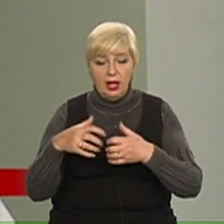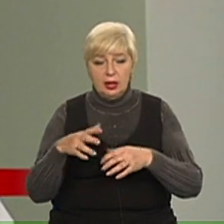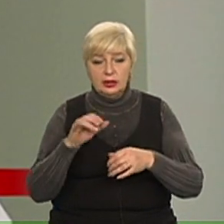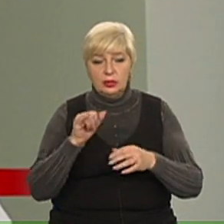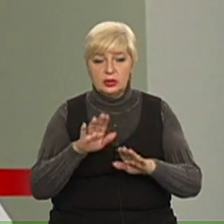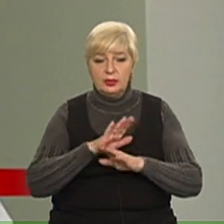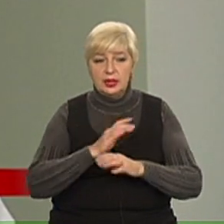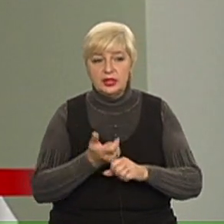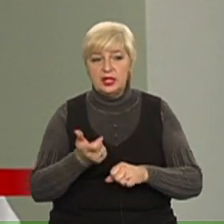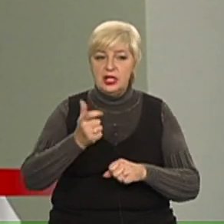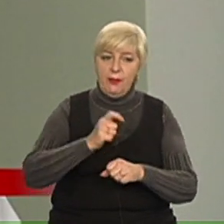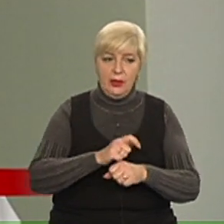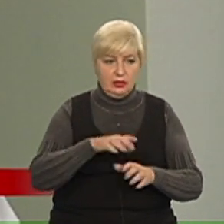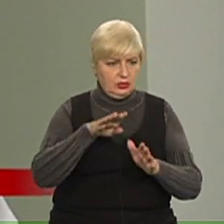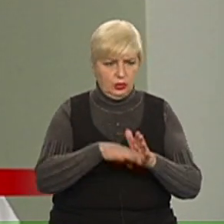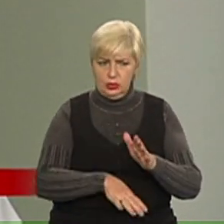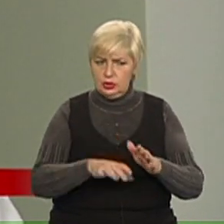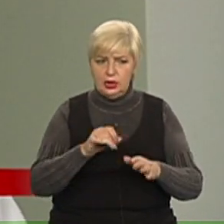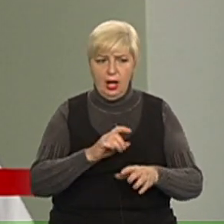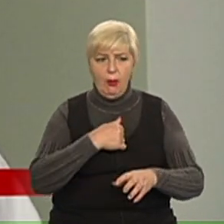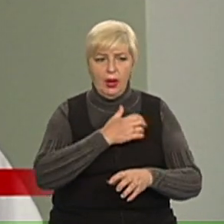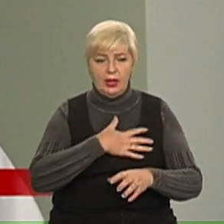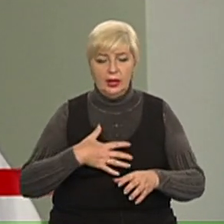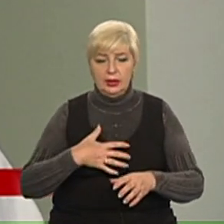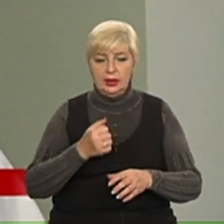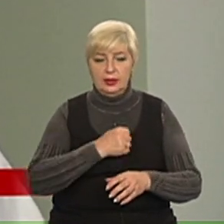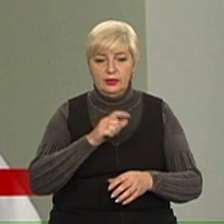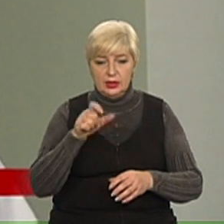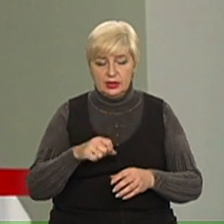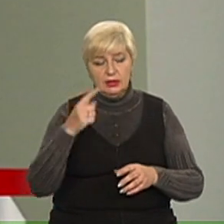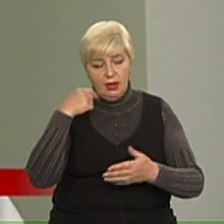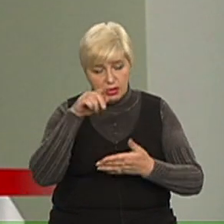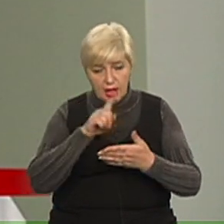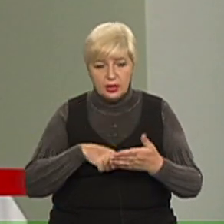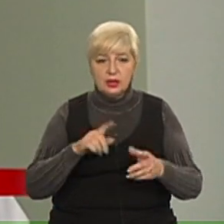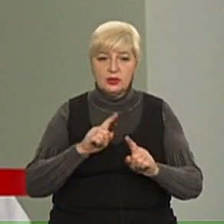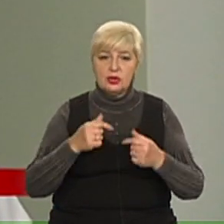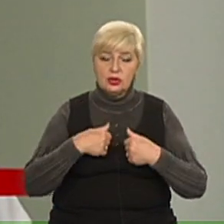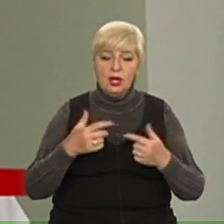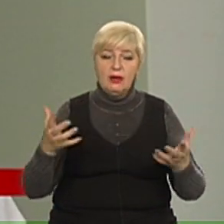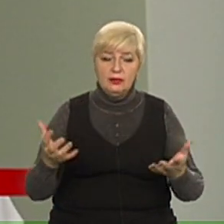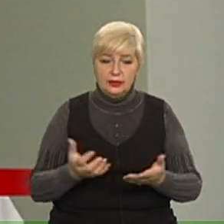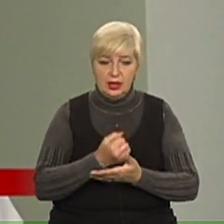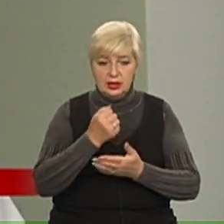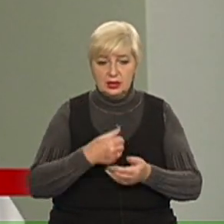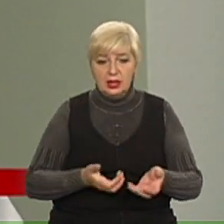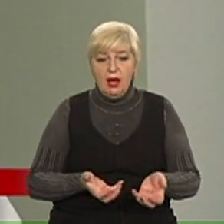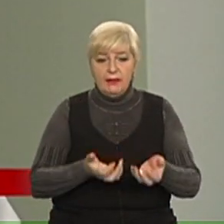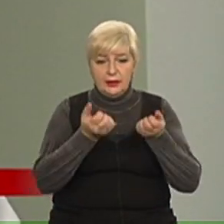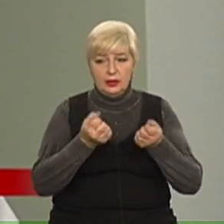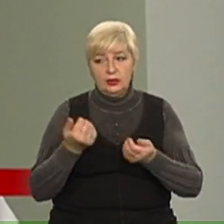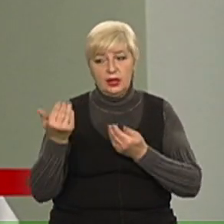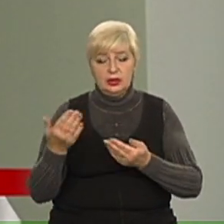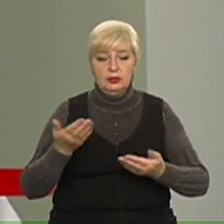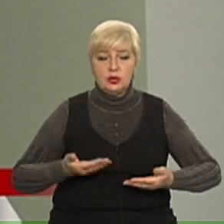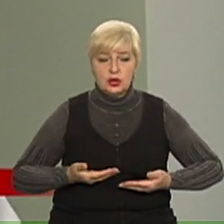поранень. Так що в нас є всі надії на те, що нам вдасться і врятувати йому життя,